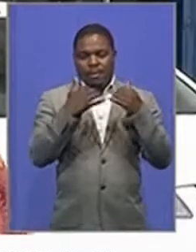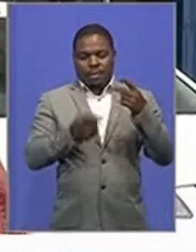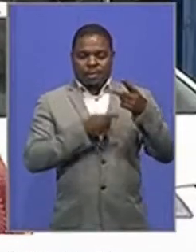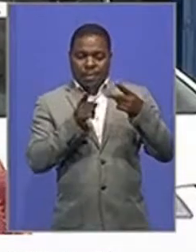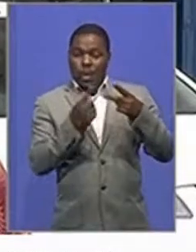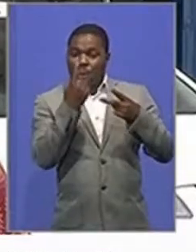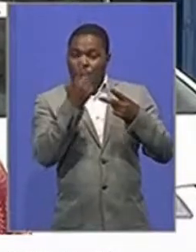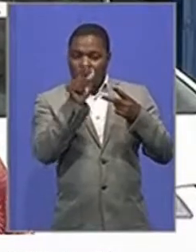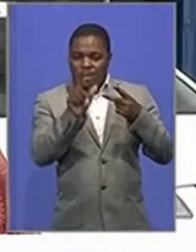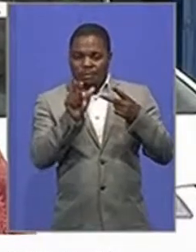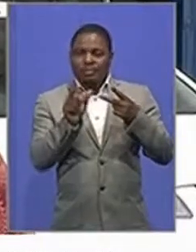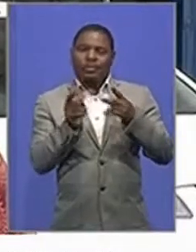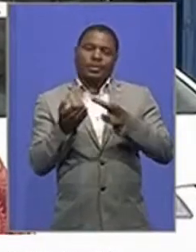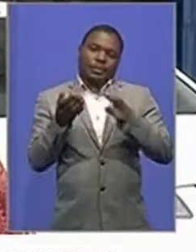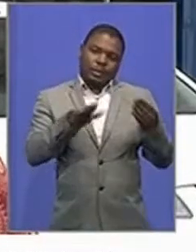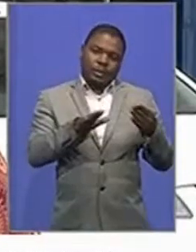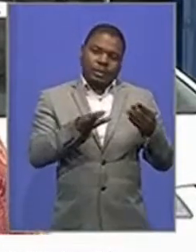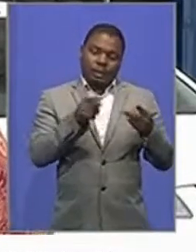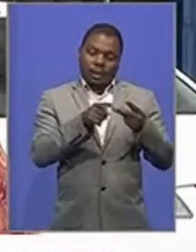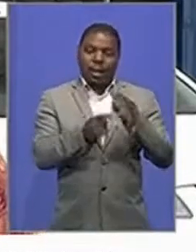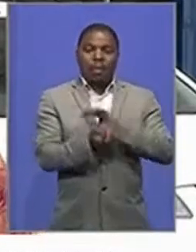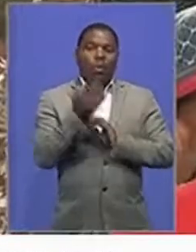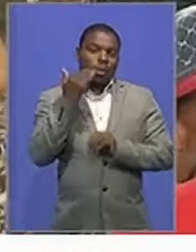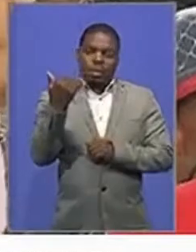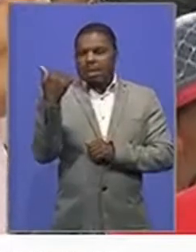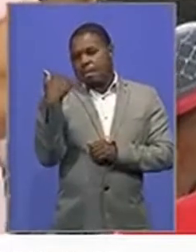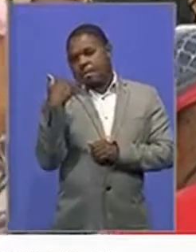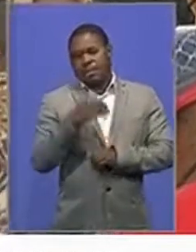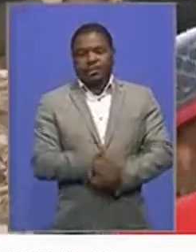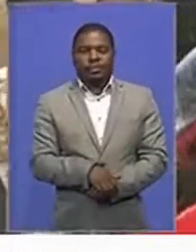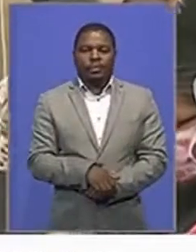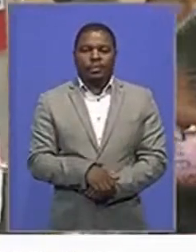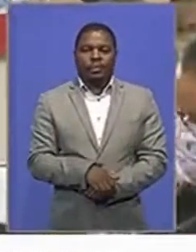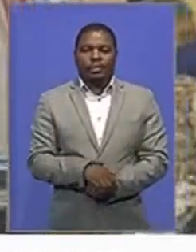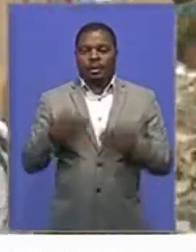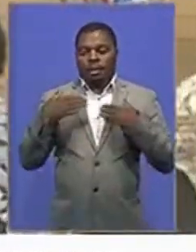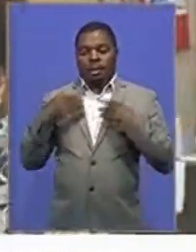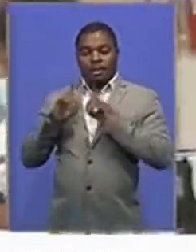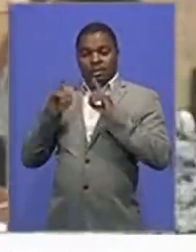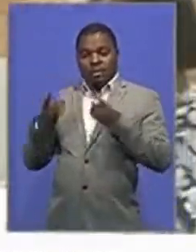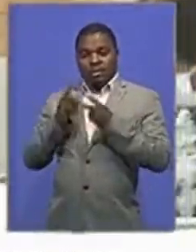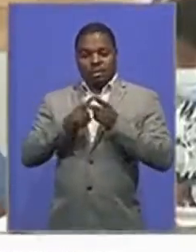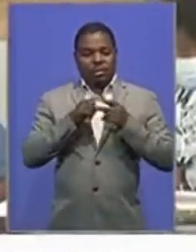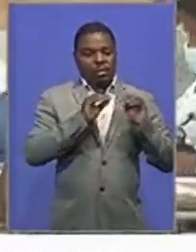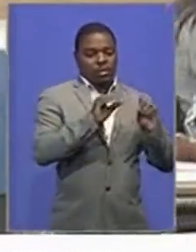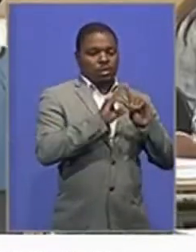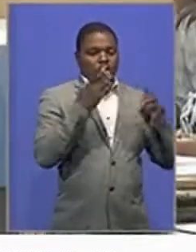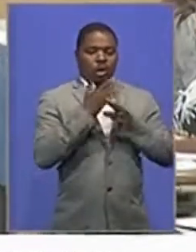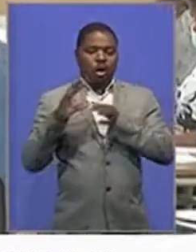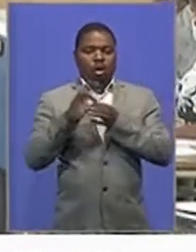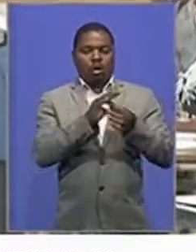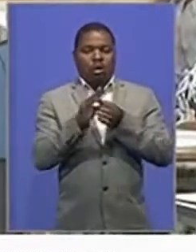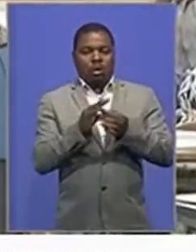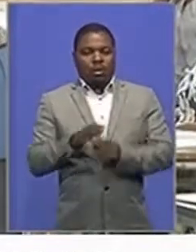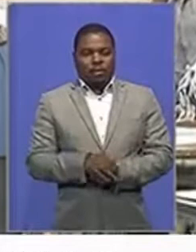mong o re sile ene taba ena e tsaetse maobane. Lefapha la bophelo le sebedisana mmoho le lefapha la thuto. Lefapha